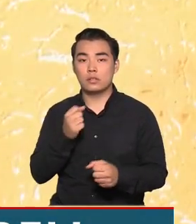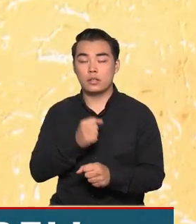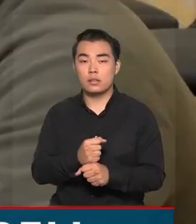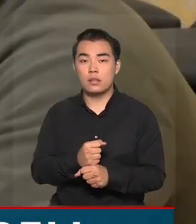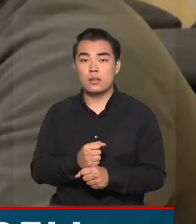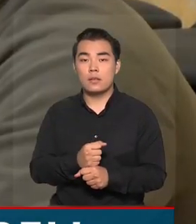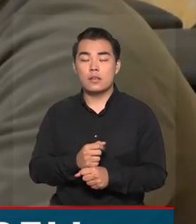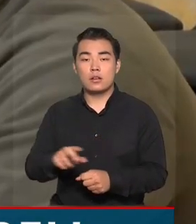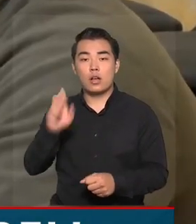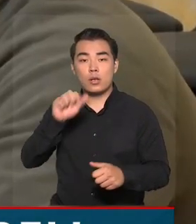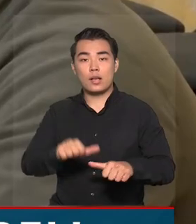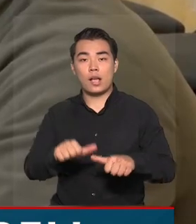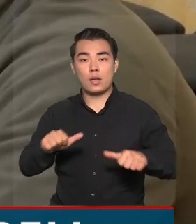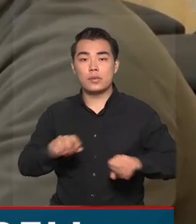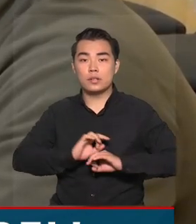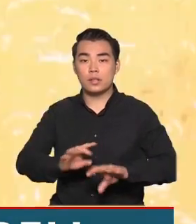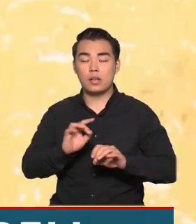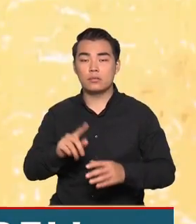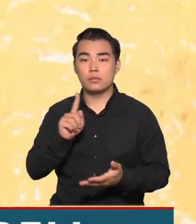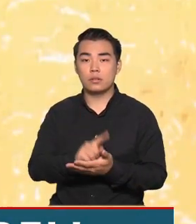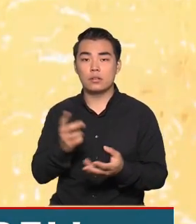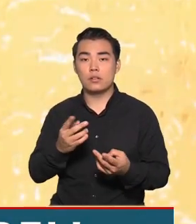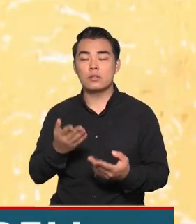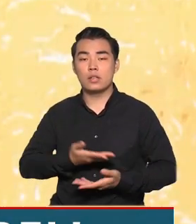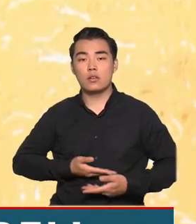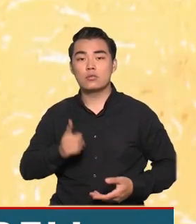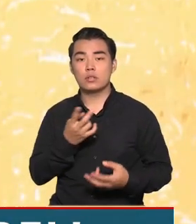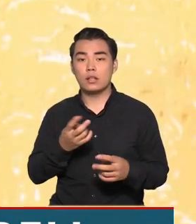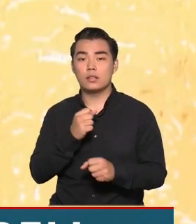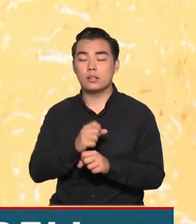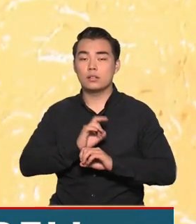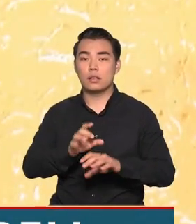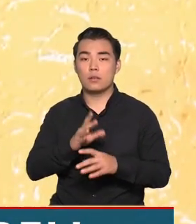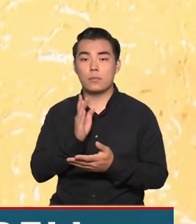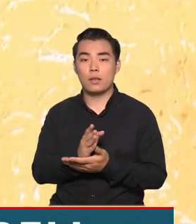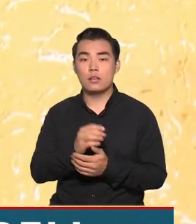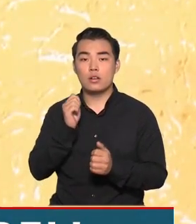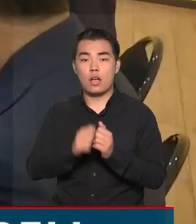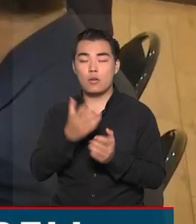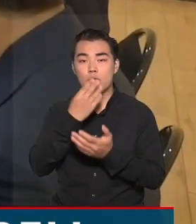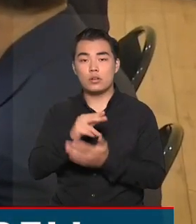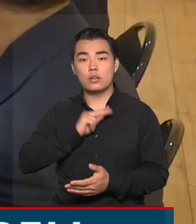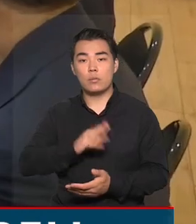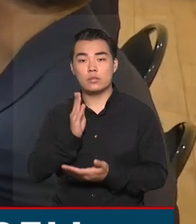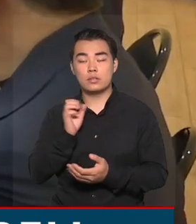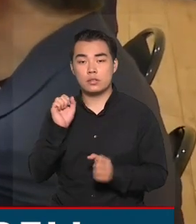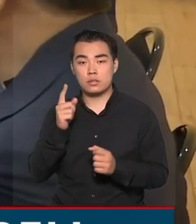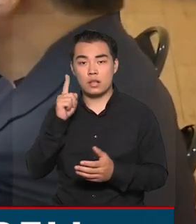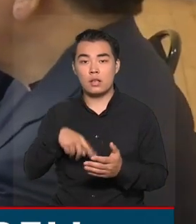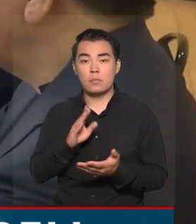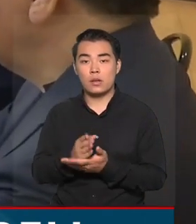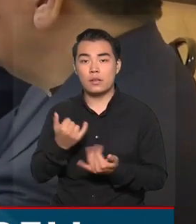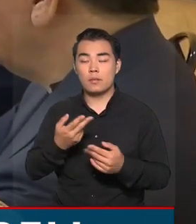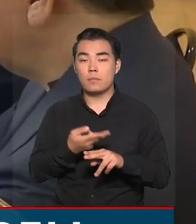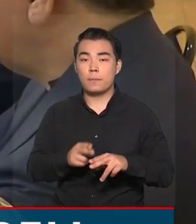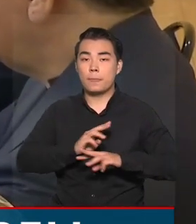Үкіметтік комиссия барлық мәселені пысықтауға тиіс. Мен не істеу керек екенін айтам. Әркім өзіне қатысты жұмысты білет. Министрлер, басшылар өздерінің жұмыс